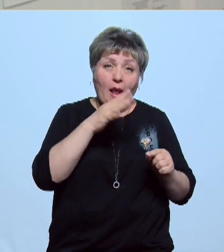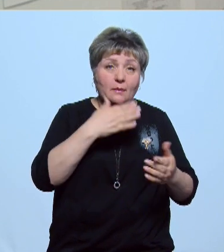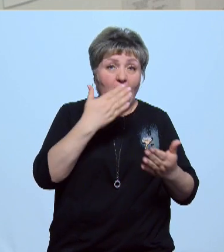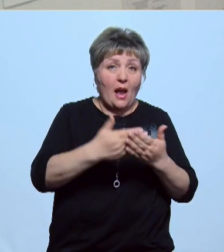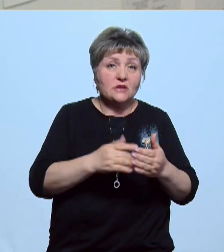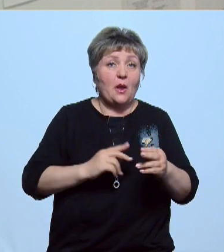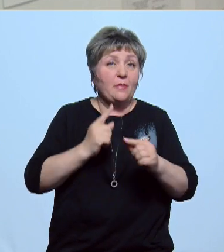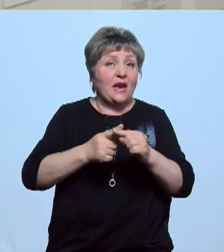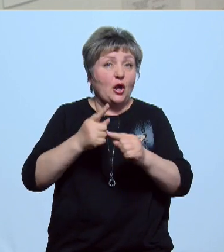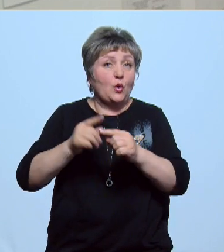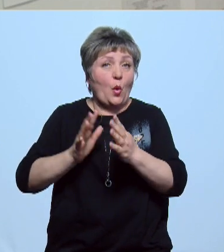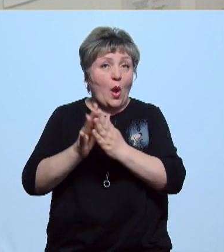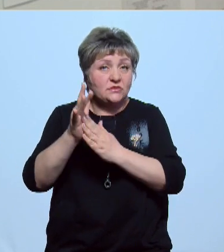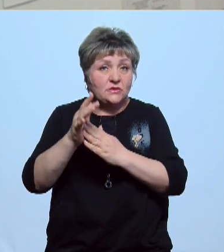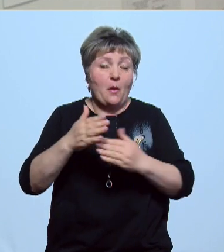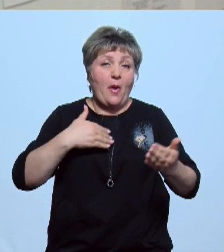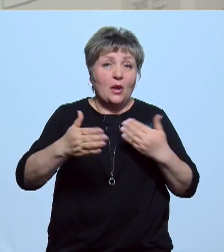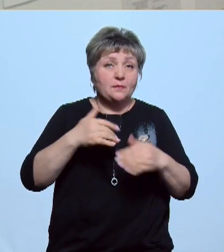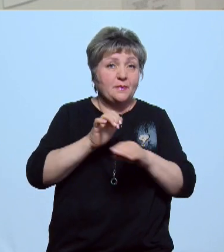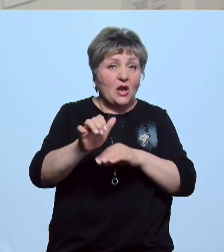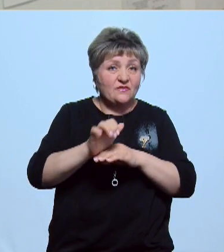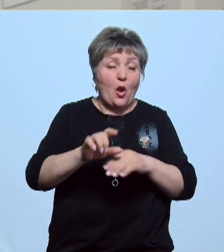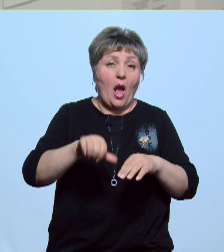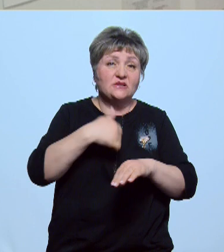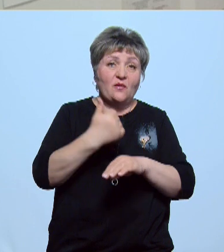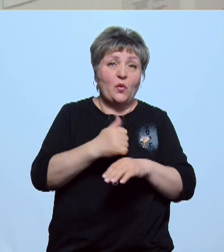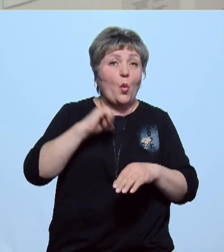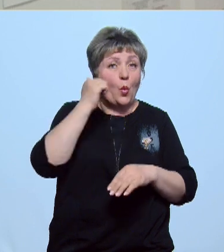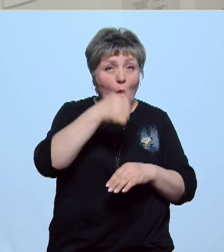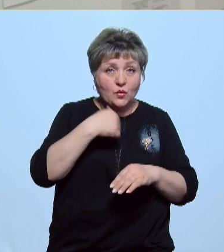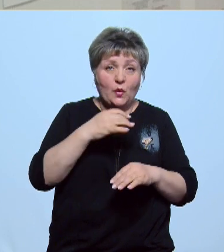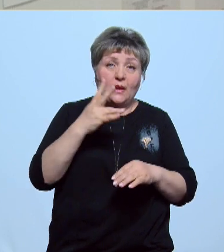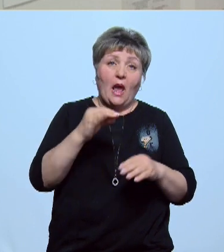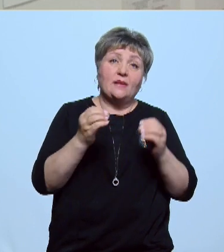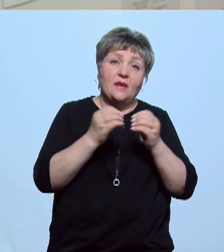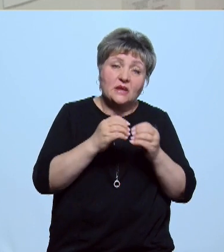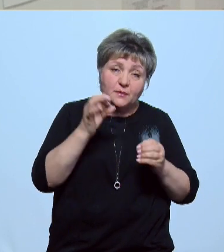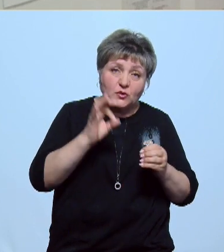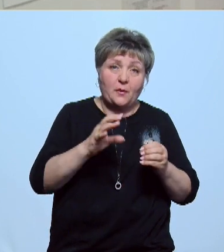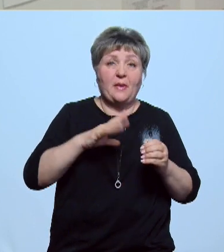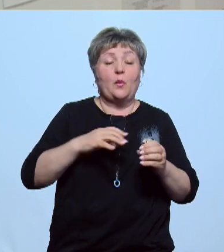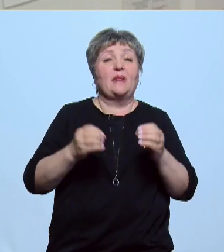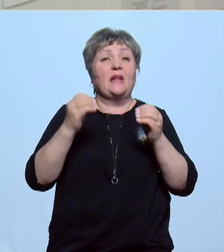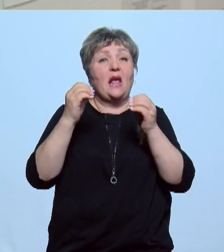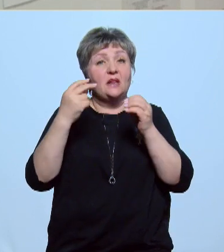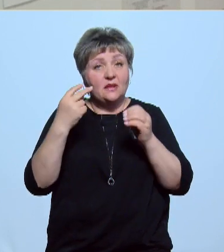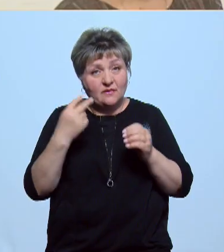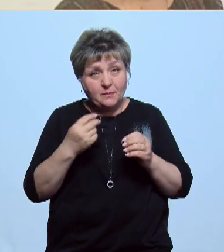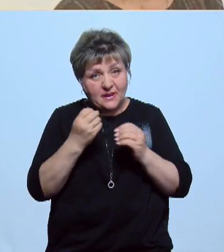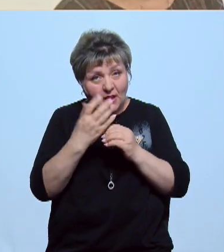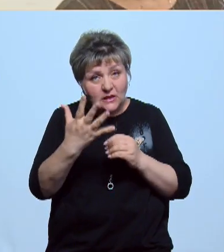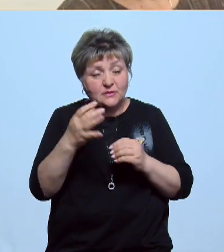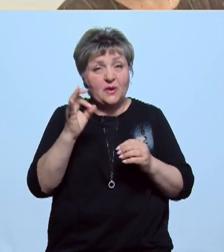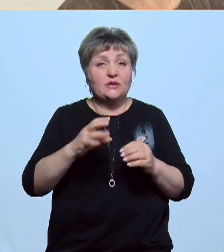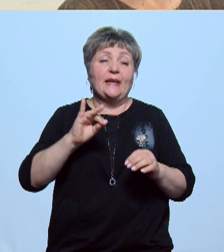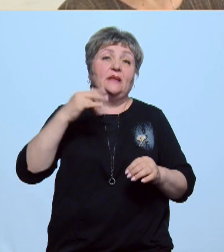показывать прирост производительности по отношению к базовому году. Первый год 10%, второй год 15%, третий год 30%.